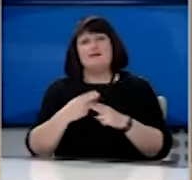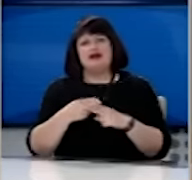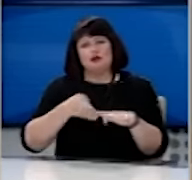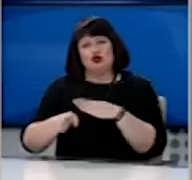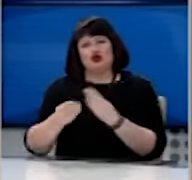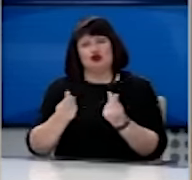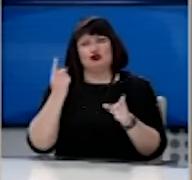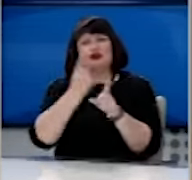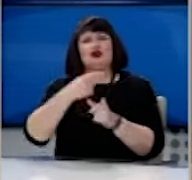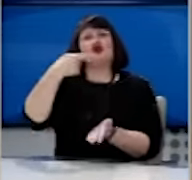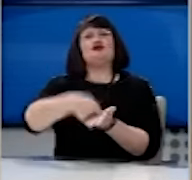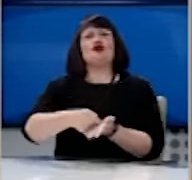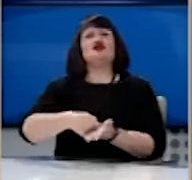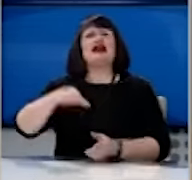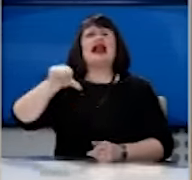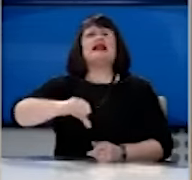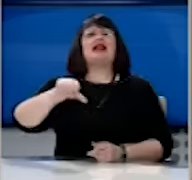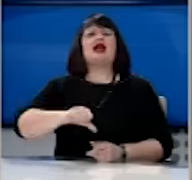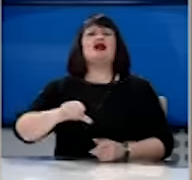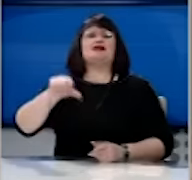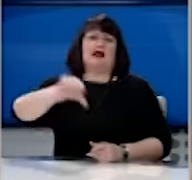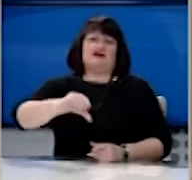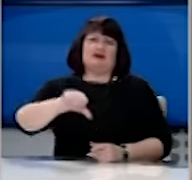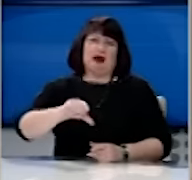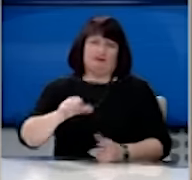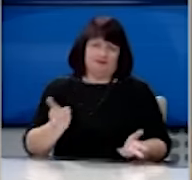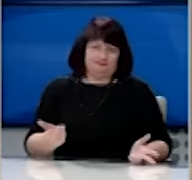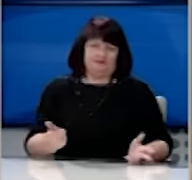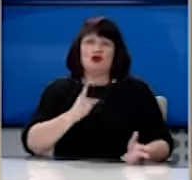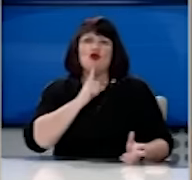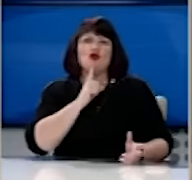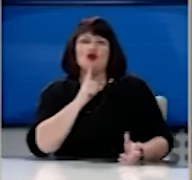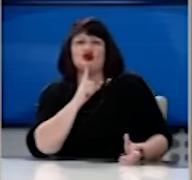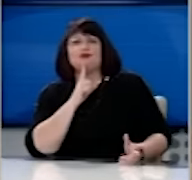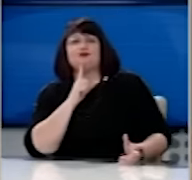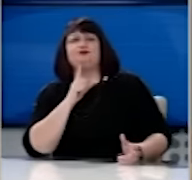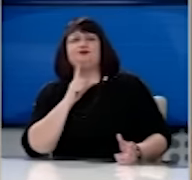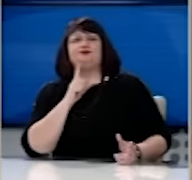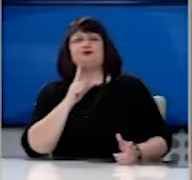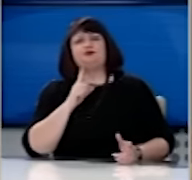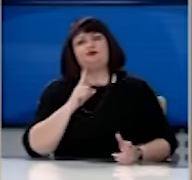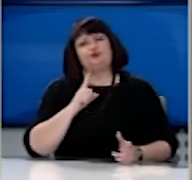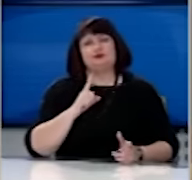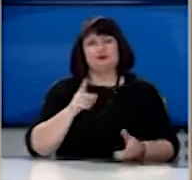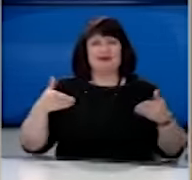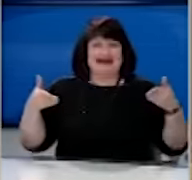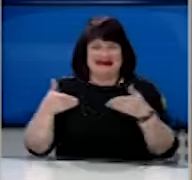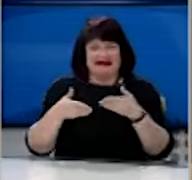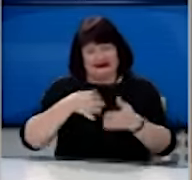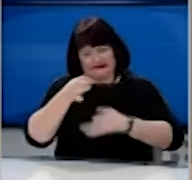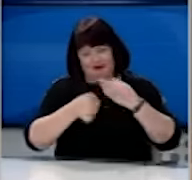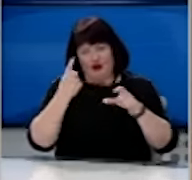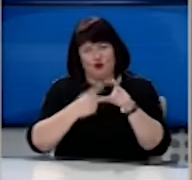έμεσος ειδικός φόρος κατανάλωσης στα καύσιμα. Όπως όμως σας θύμισε και ο εισηγητής μας,